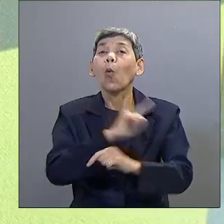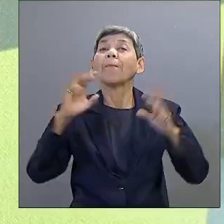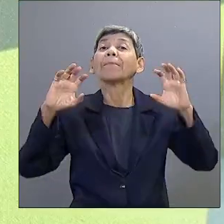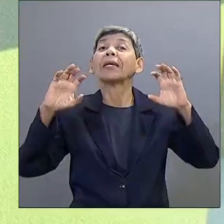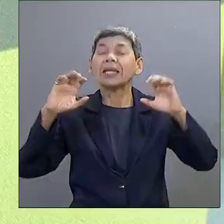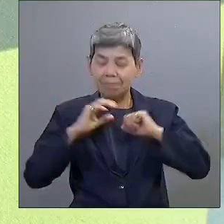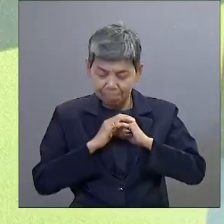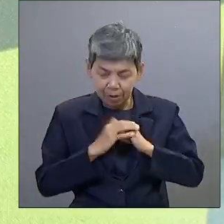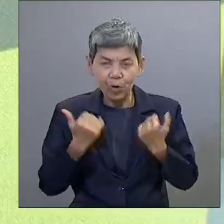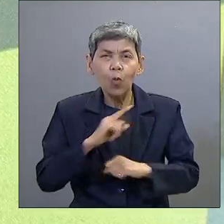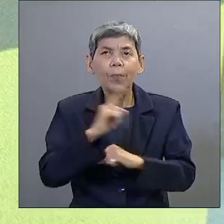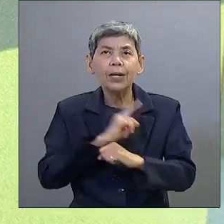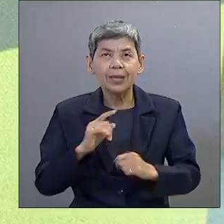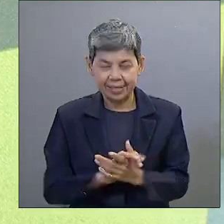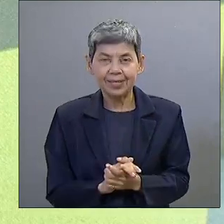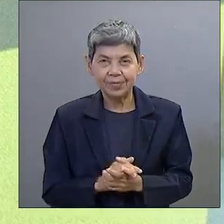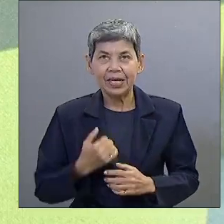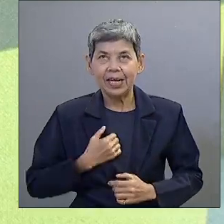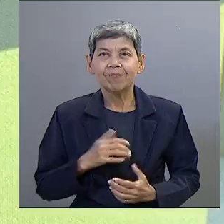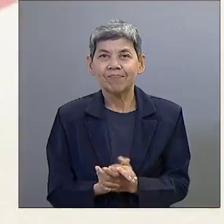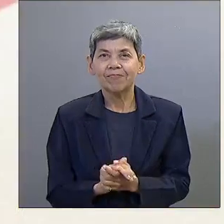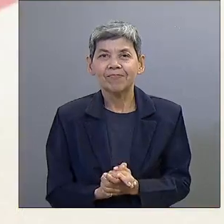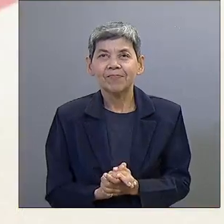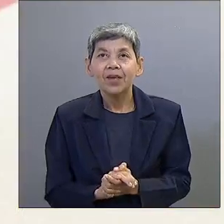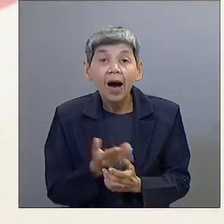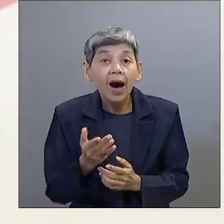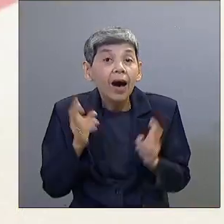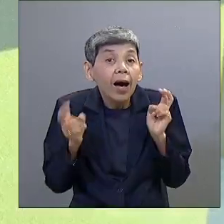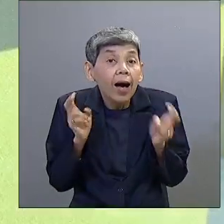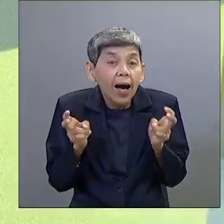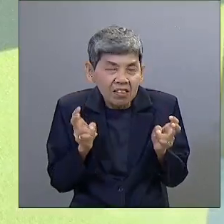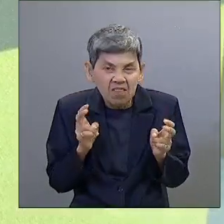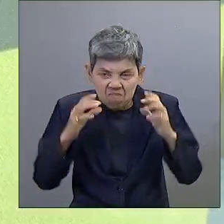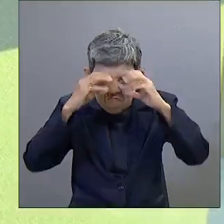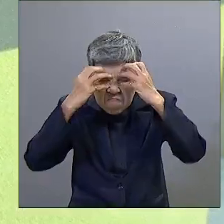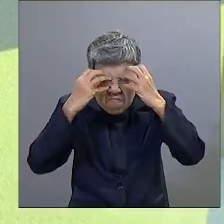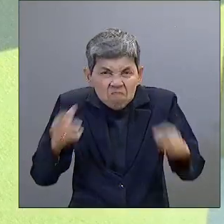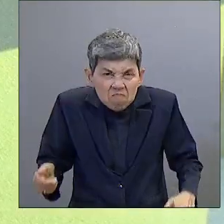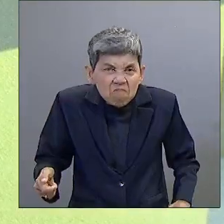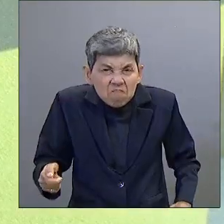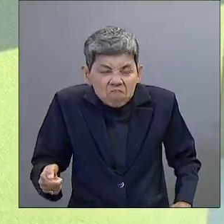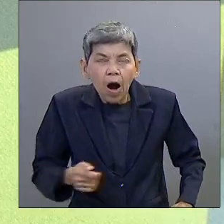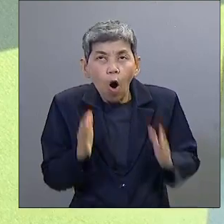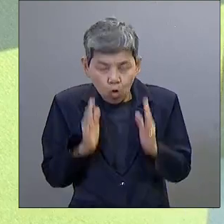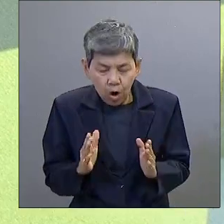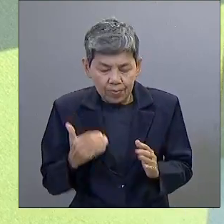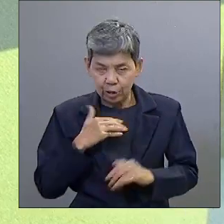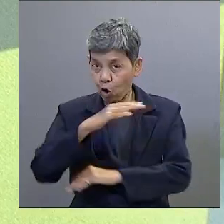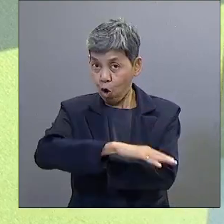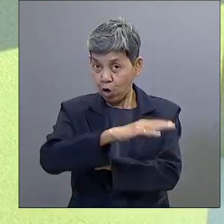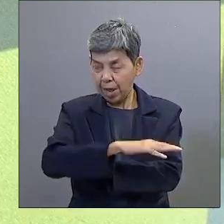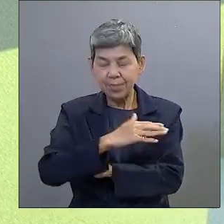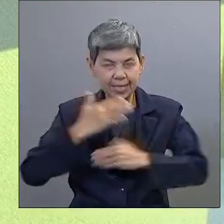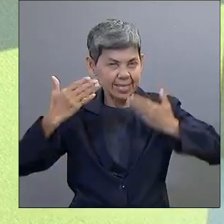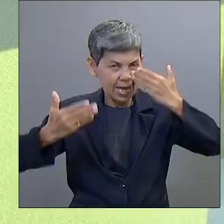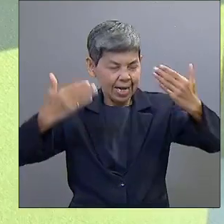รอ วันนี้ก็เลยครบเป็นแช็กกี้ค่ะ ตัวตุ๊กตาเหรอฮะ ตุ๊กตาก็เชื่อว่าวันนี้หลายท่านช่วงเย็นๆอาจจะมีกิจ